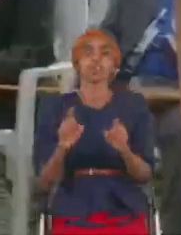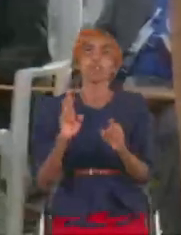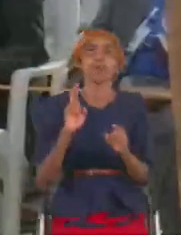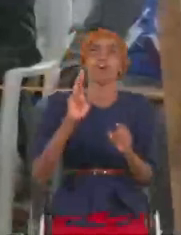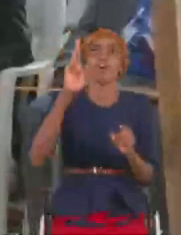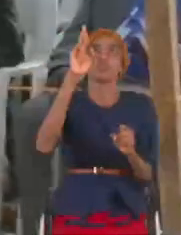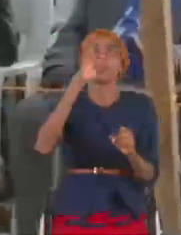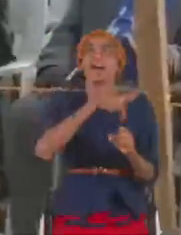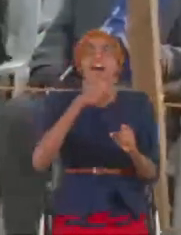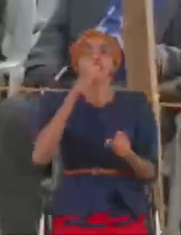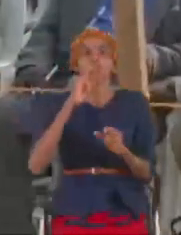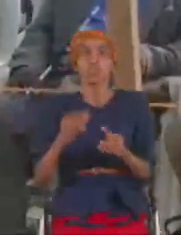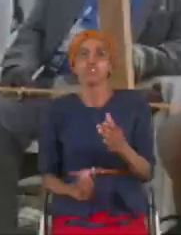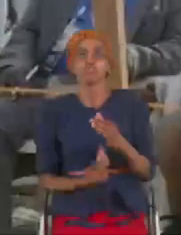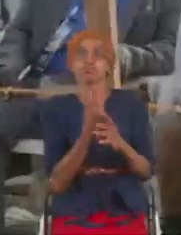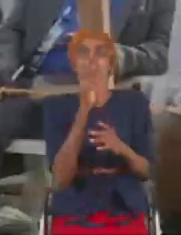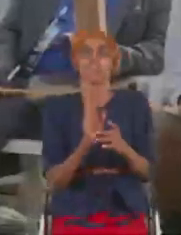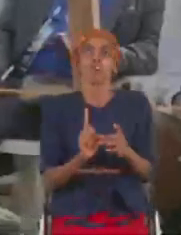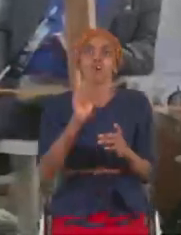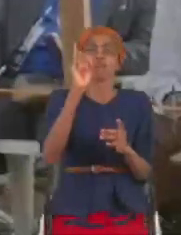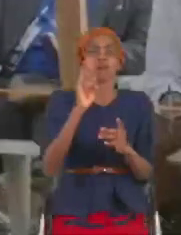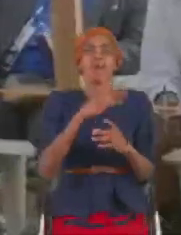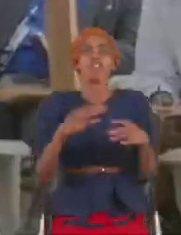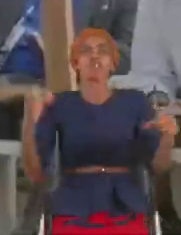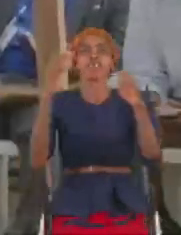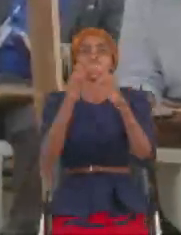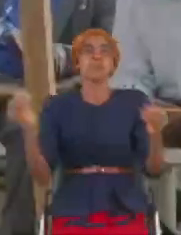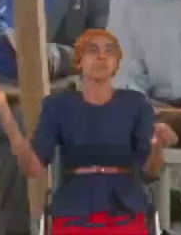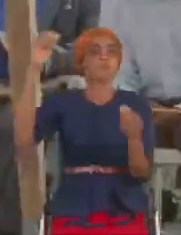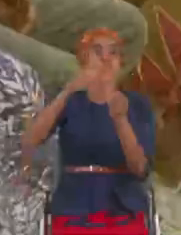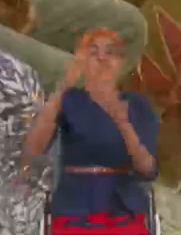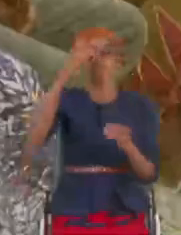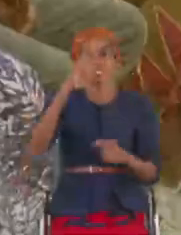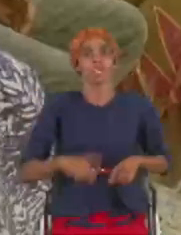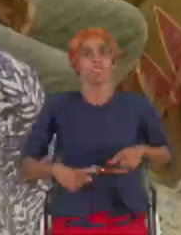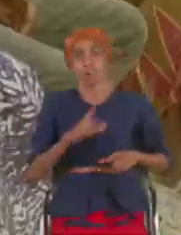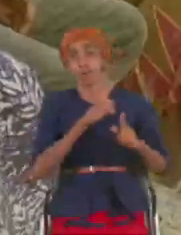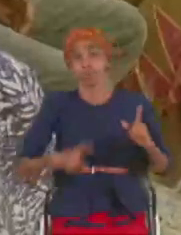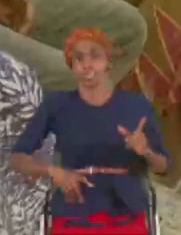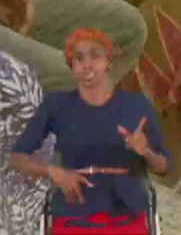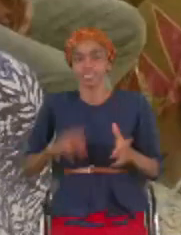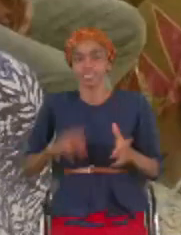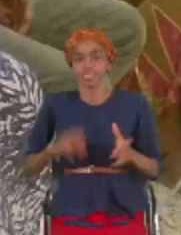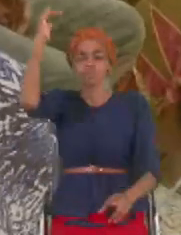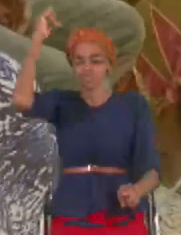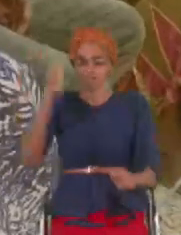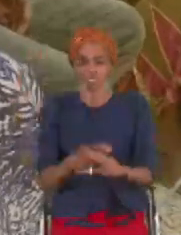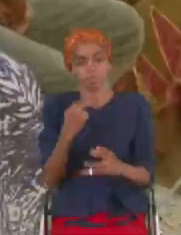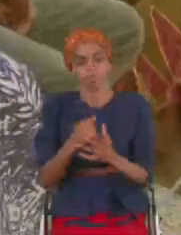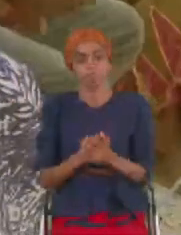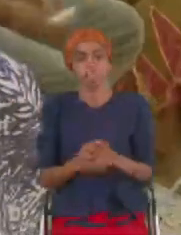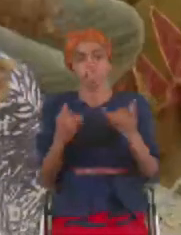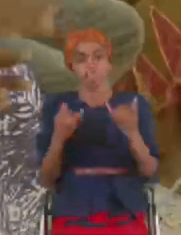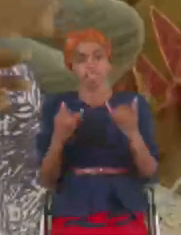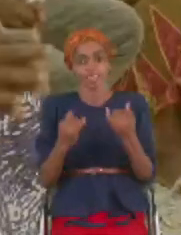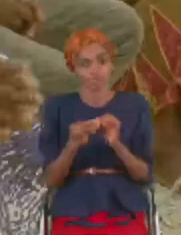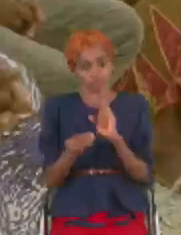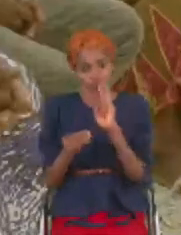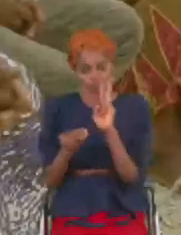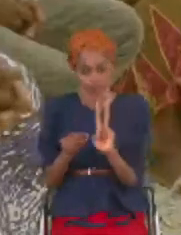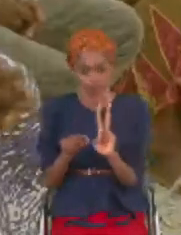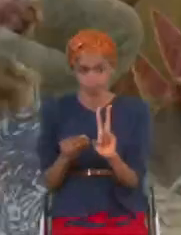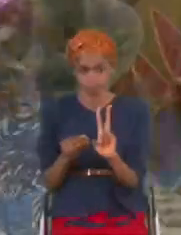tu va croître et tu va réaliser plus pour le cigare au nom de jésus deuxième point